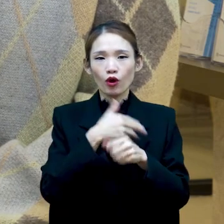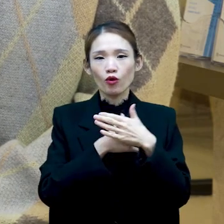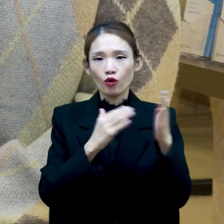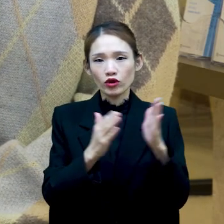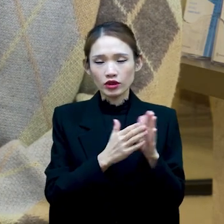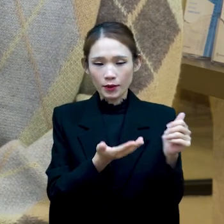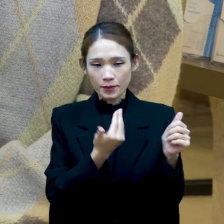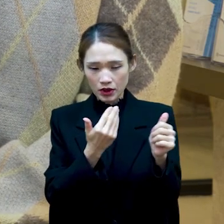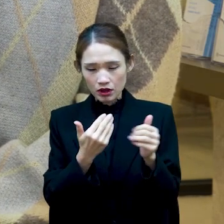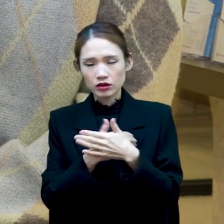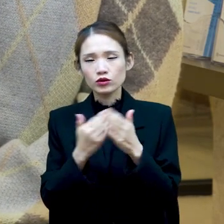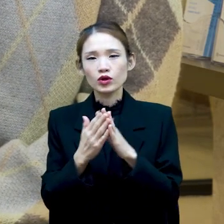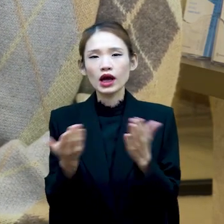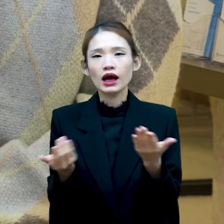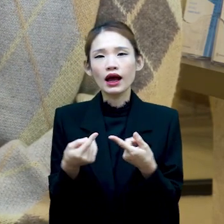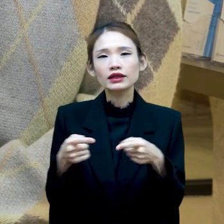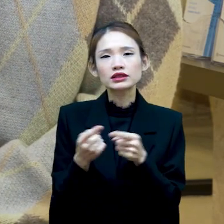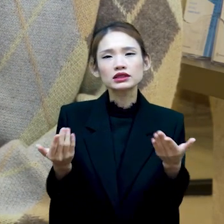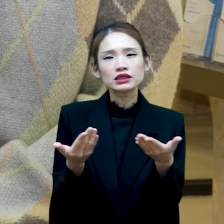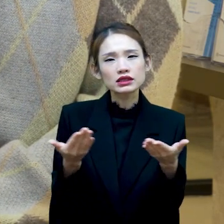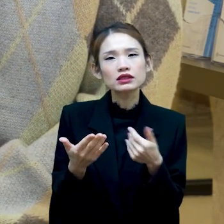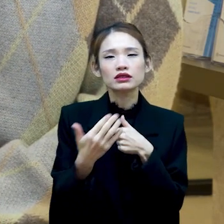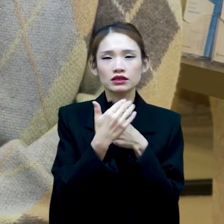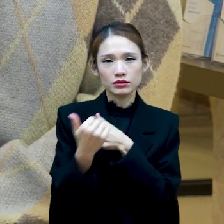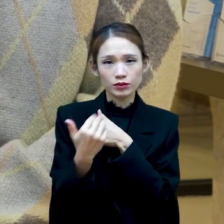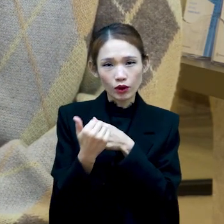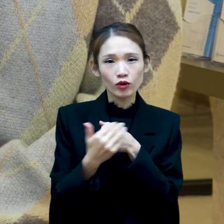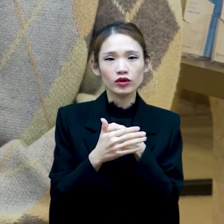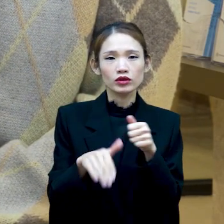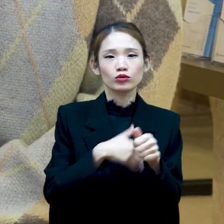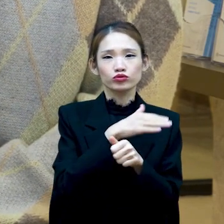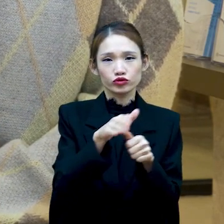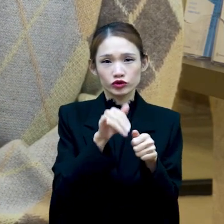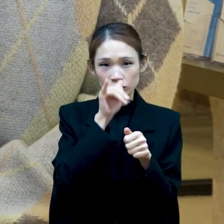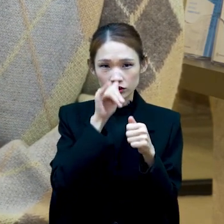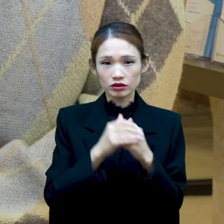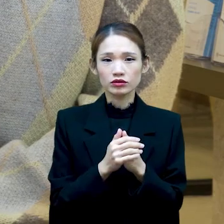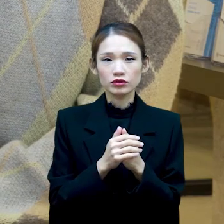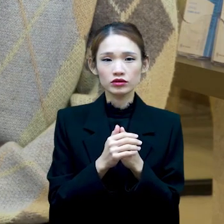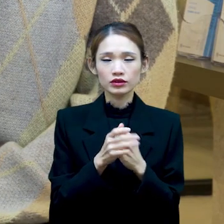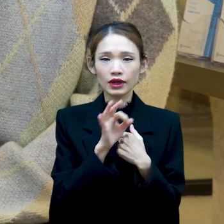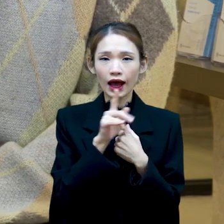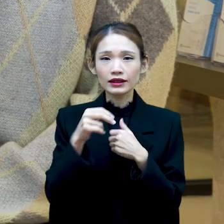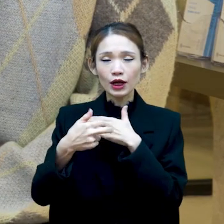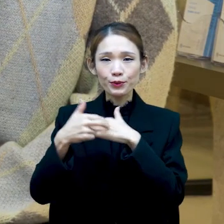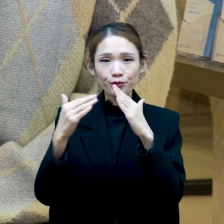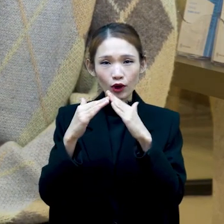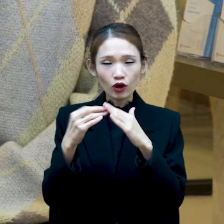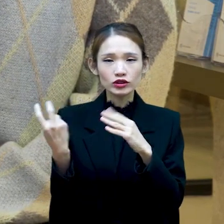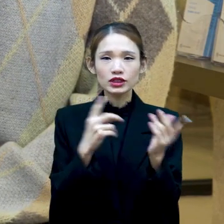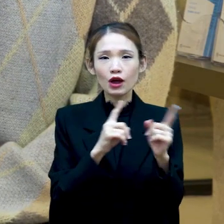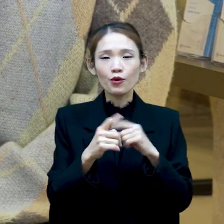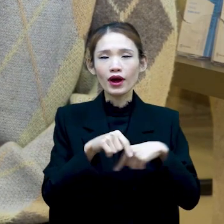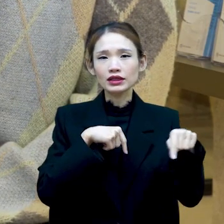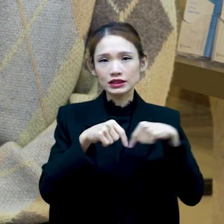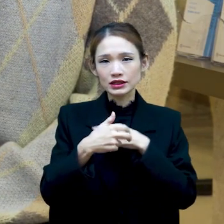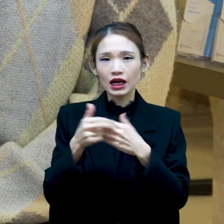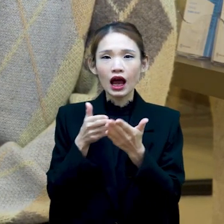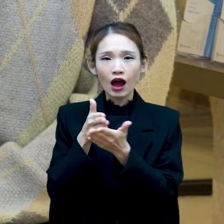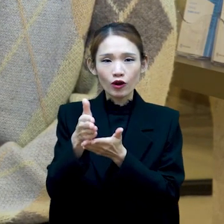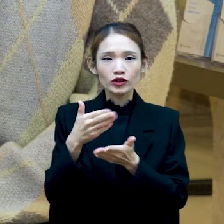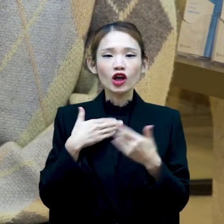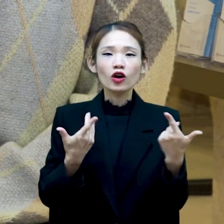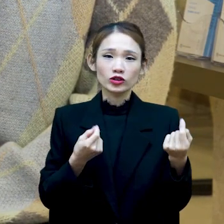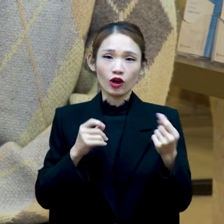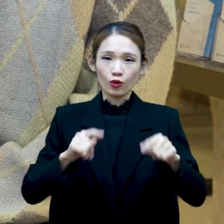병원에서도 보현쌤 돌아와 우리 같이 또 일해야지 약간 이런 분위기가 있었던 거구나. 아산병원에 이제 재활학과에도